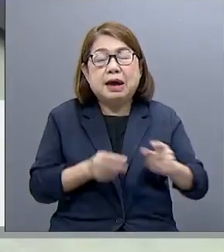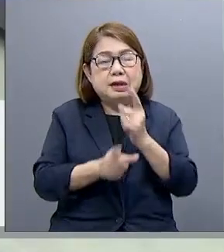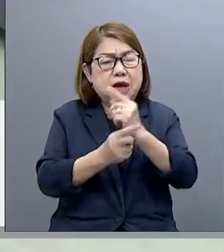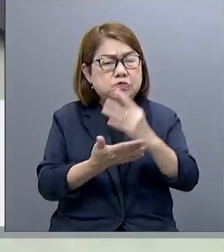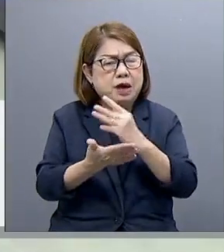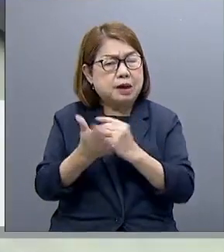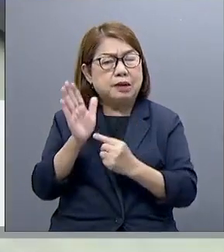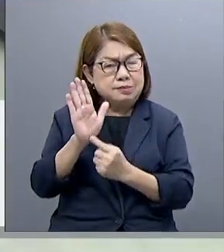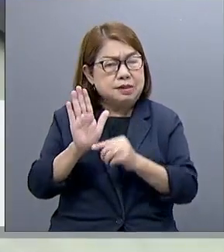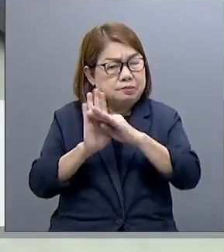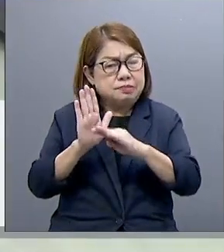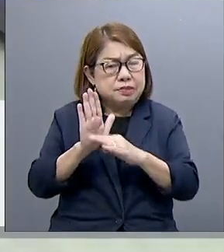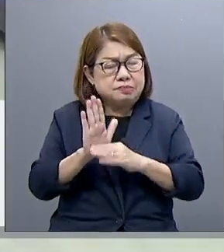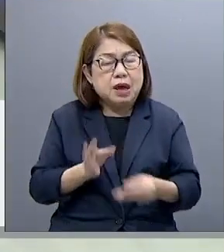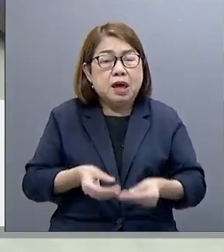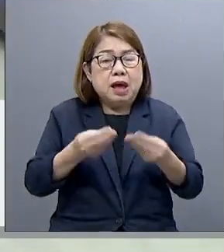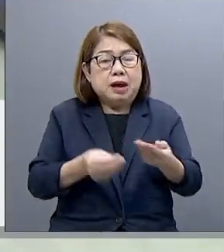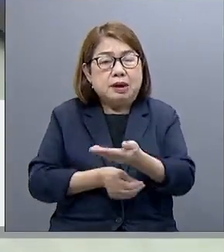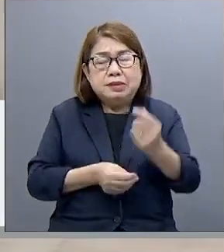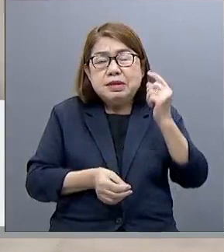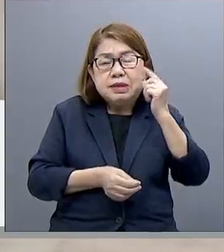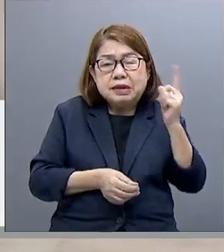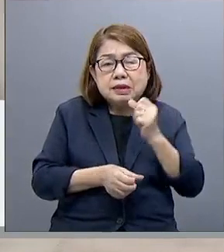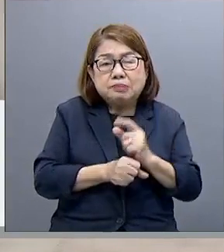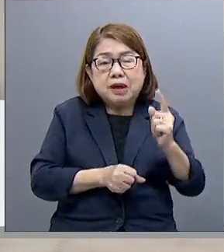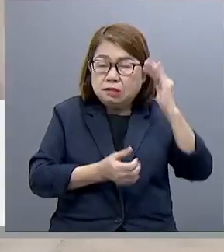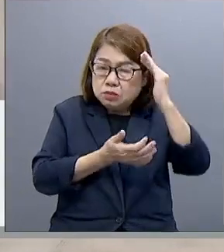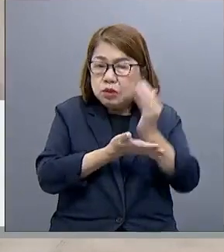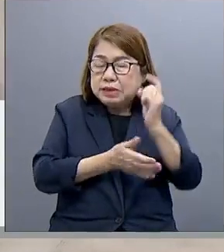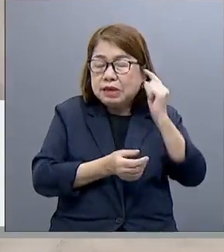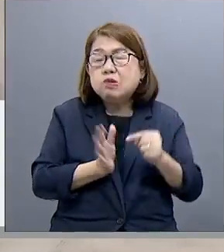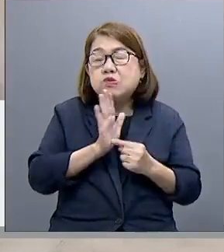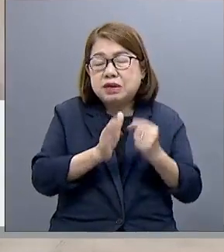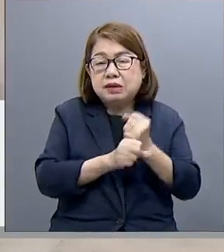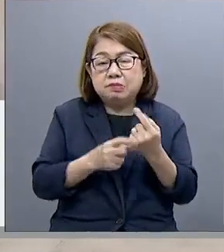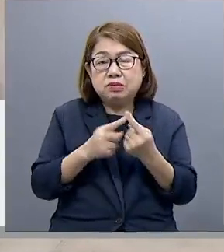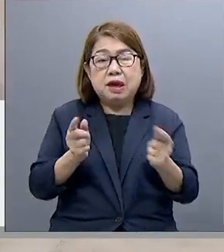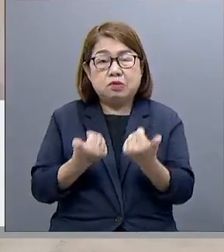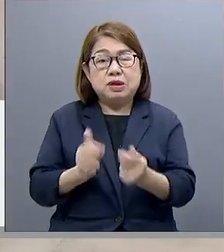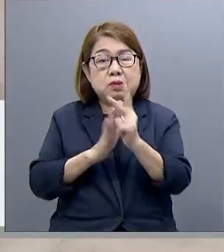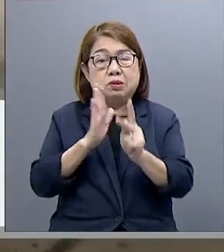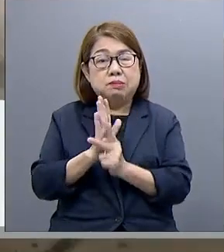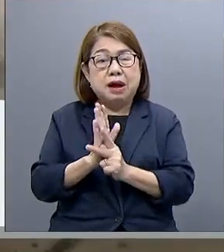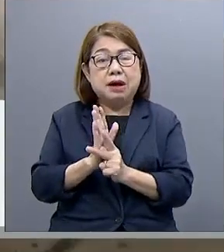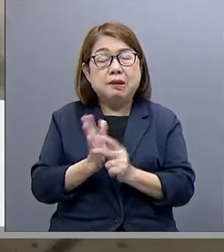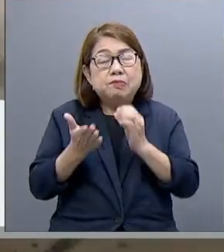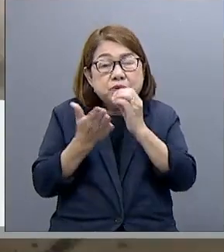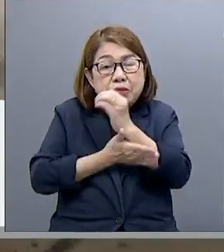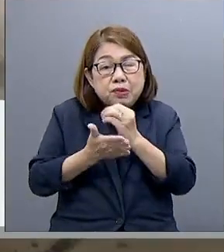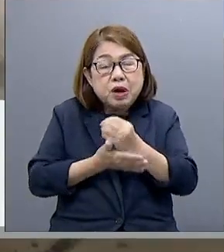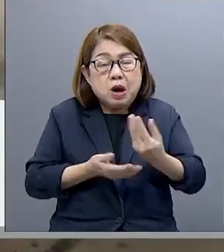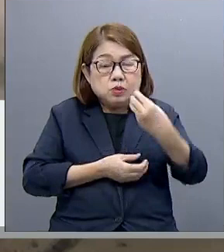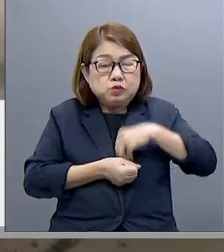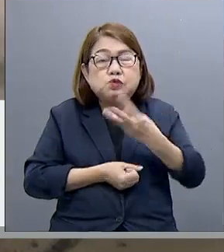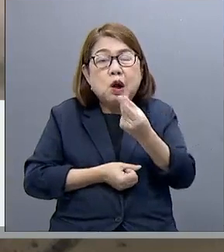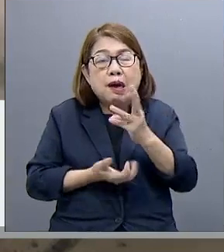หลักเกณฑ์เพื่อให้ผู้ปฏิบัติได้มีแนวทางค่ะปัจจุบันกฎหมายยาเสพติดยังไม่มีกำหนดเกณฑ์การครอบครอง